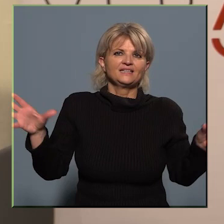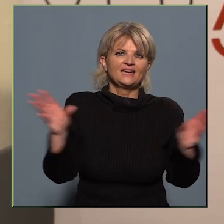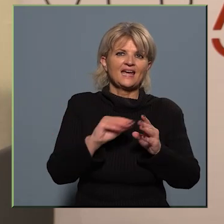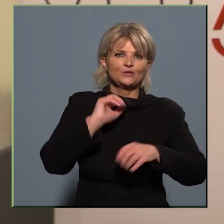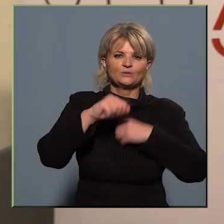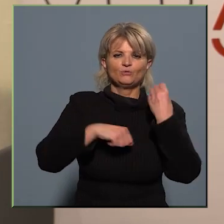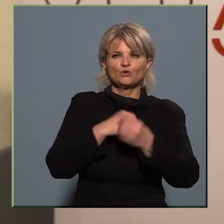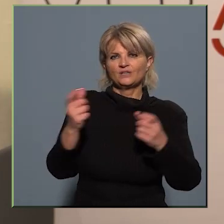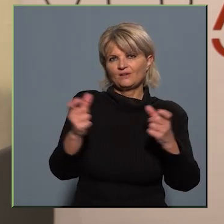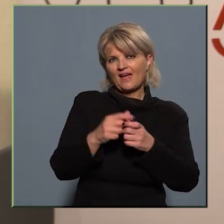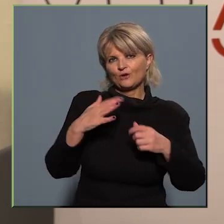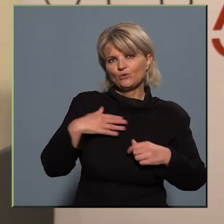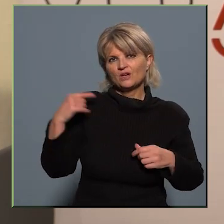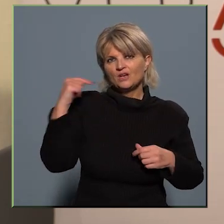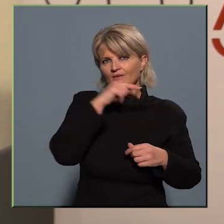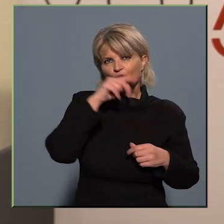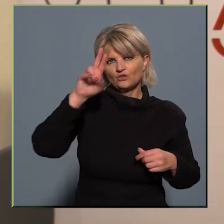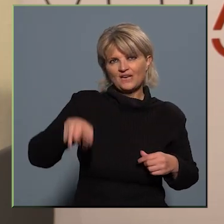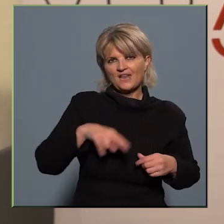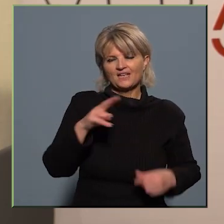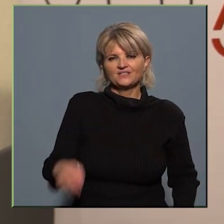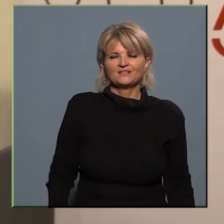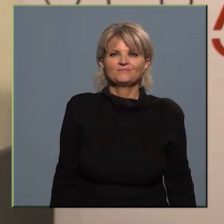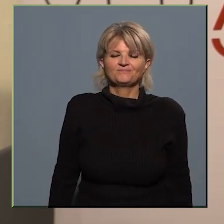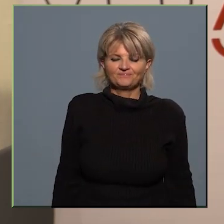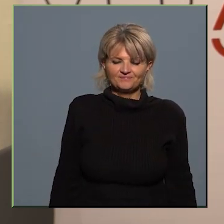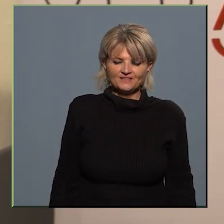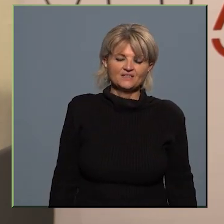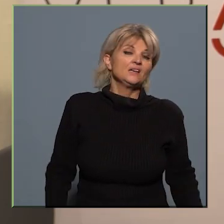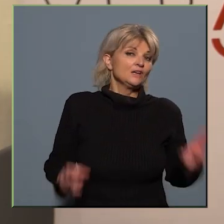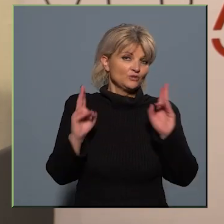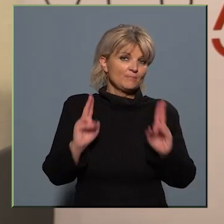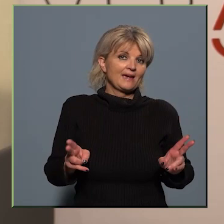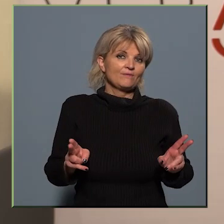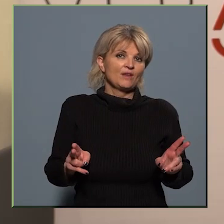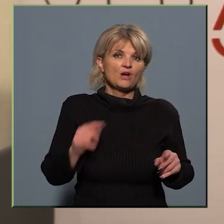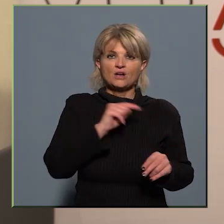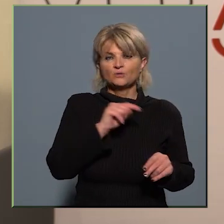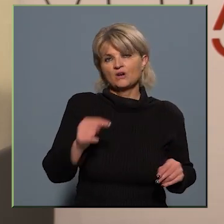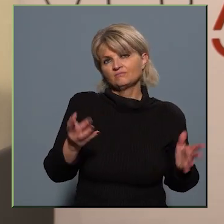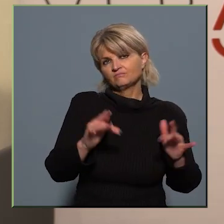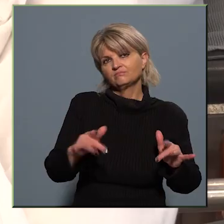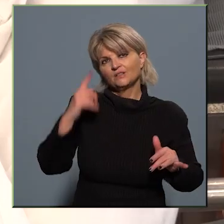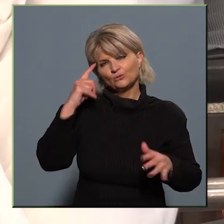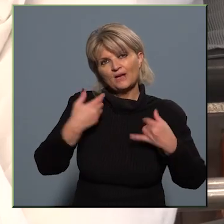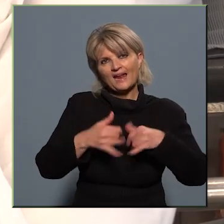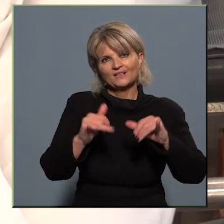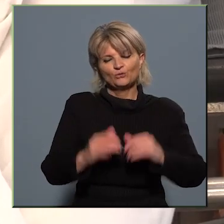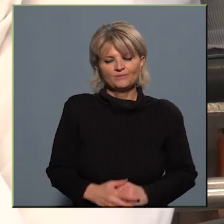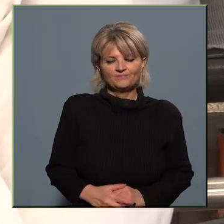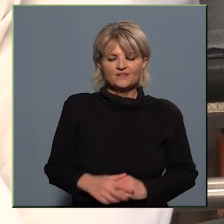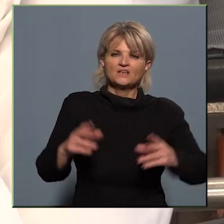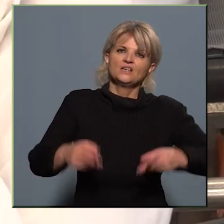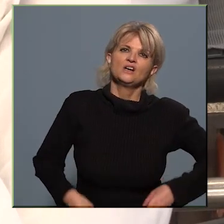együttműködni velünk Vöröskereszttel, úgyhogy megvannak azok a pontok, amin ilyenkor el tudunk indulni. A